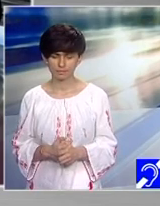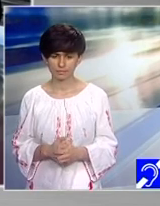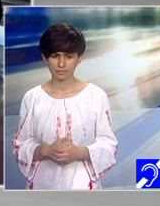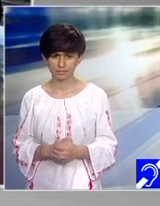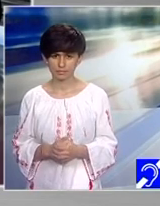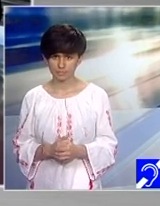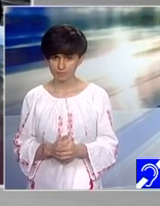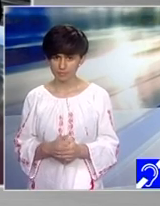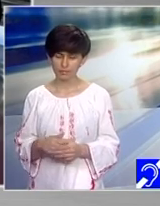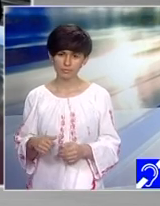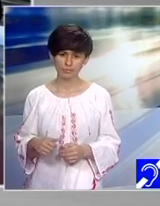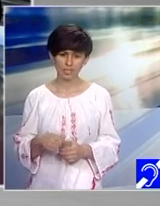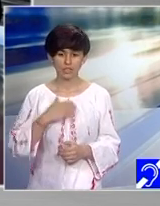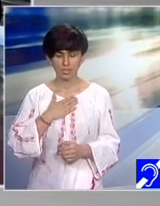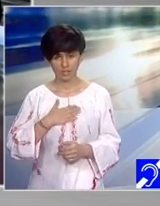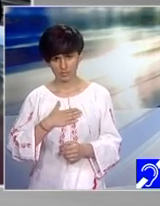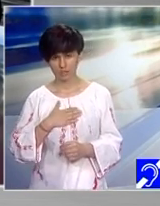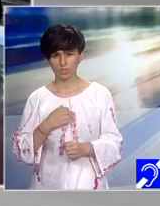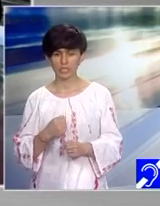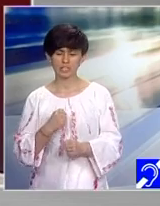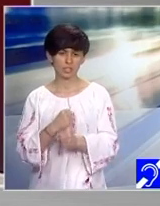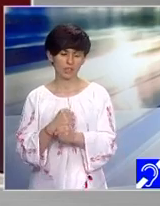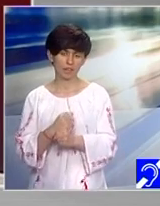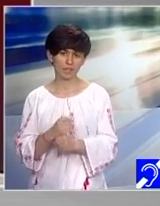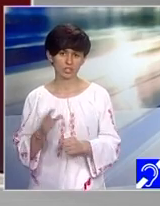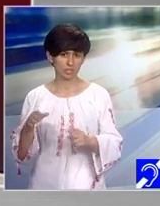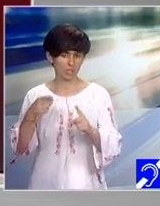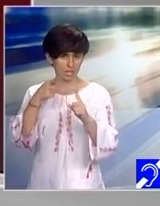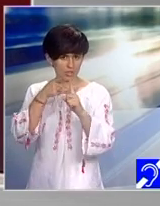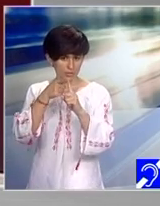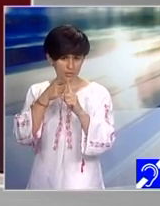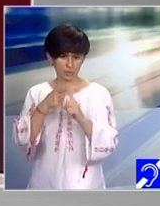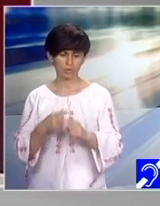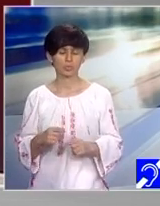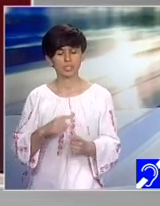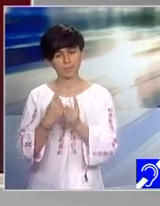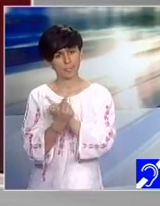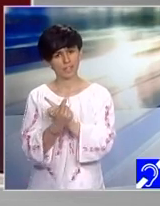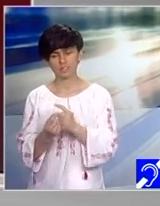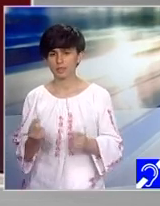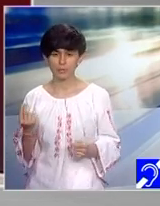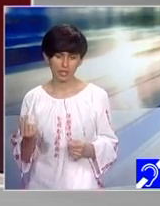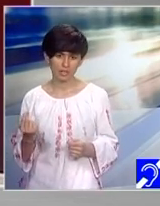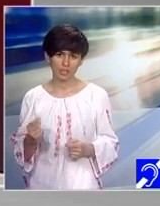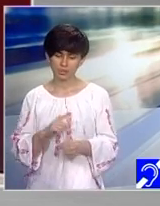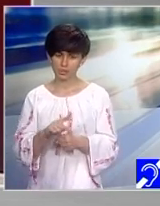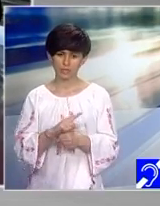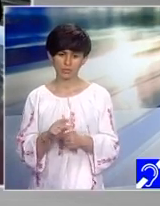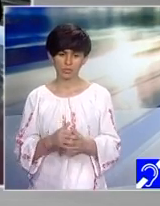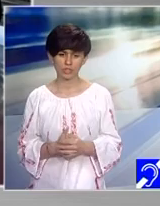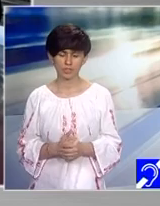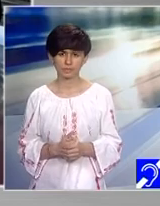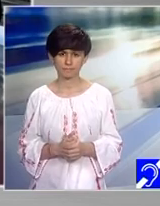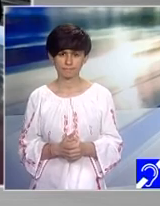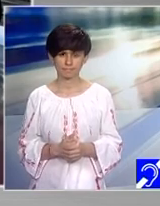Din dorința, dar... Exact. Din conștiința mai bine. Și conștiința faptului că ai o profesie absolut incredibil